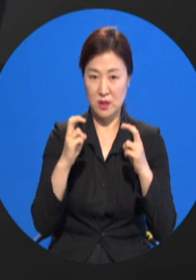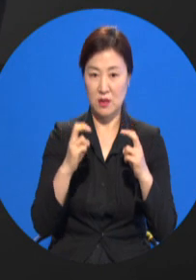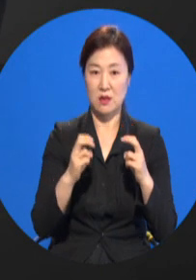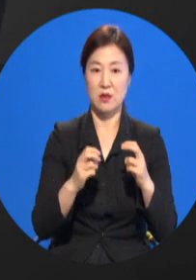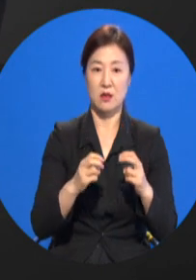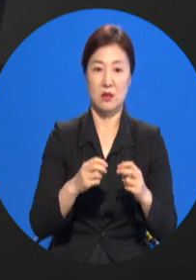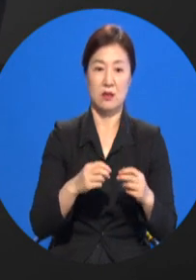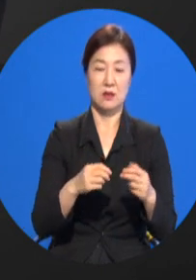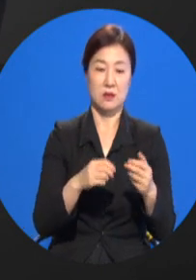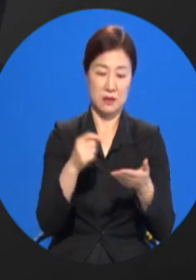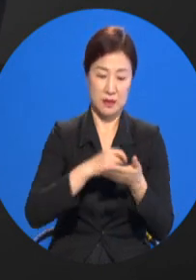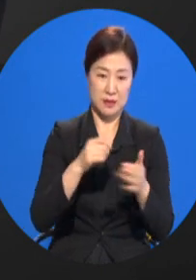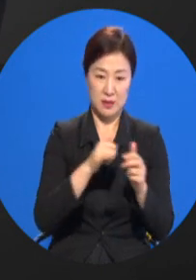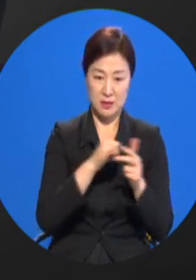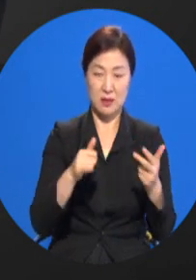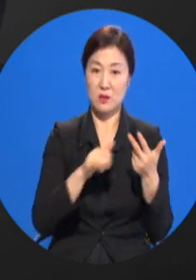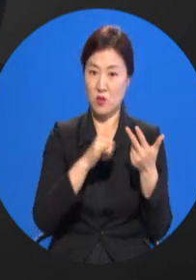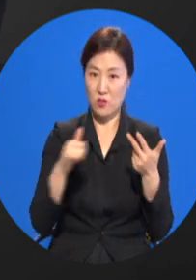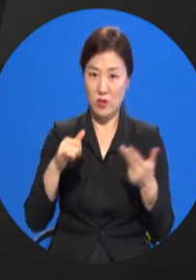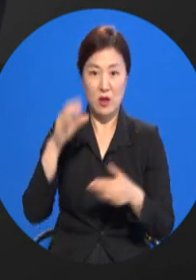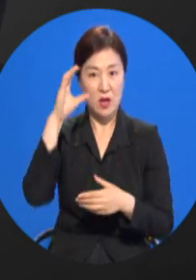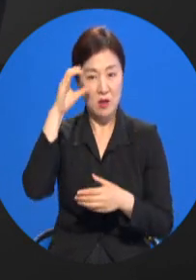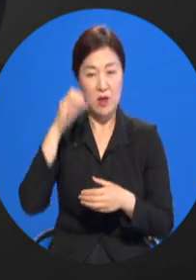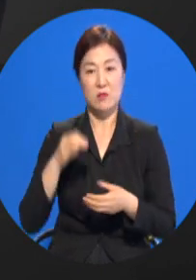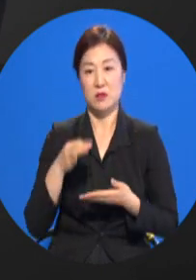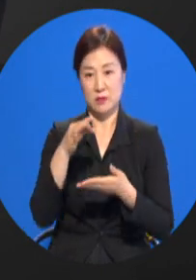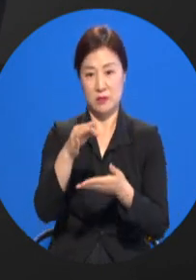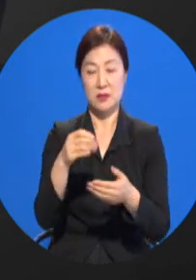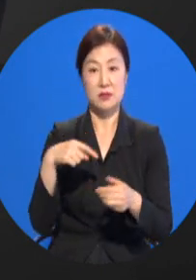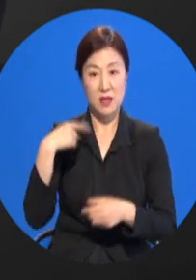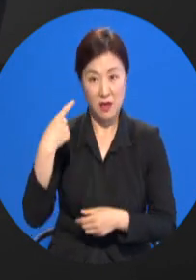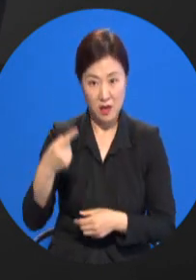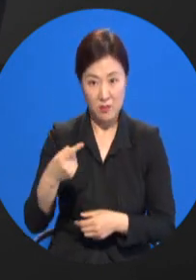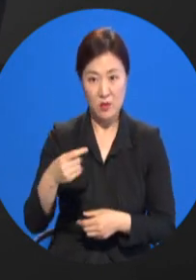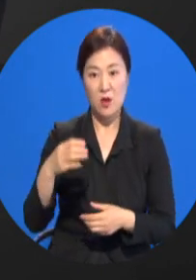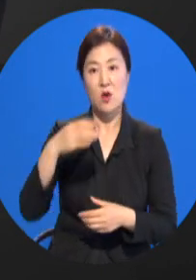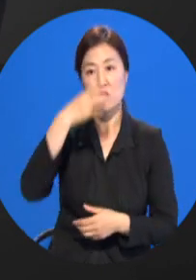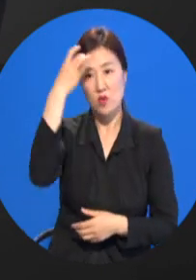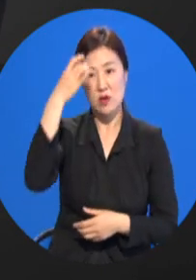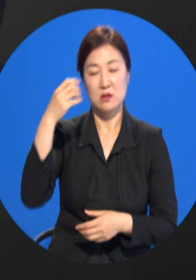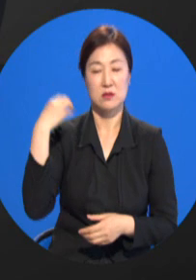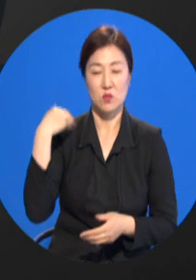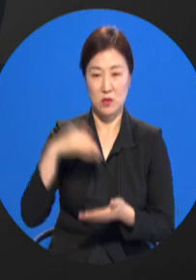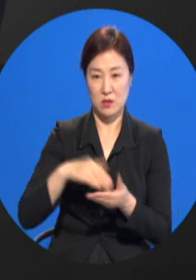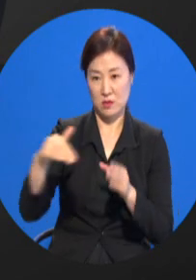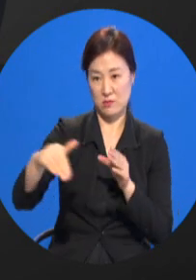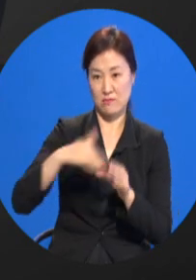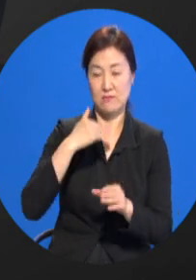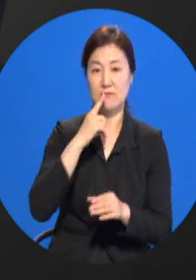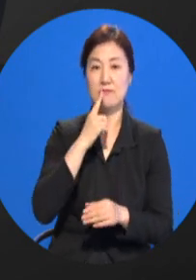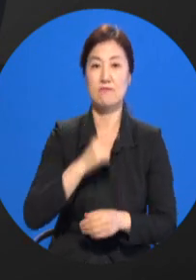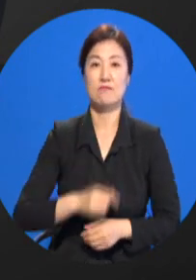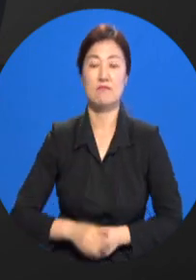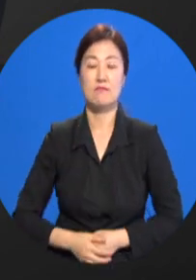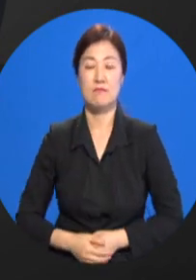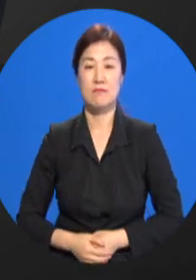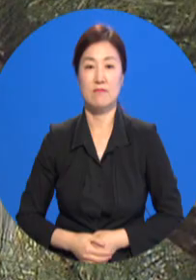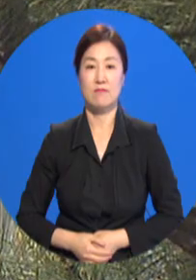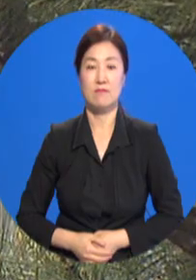기자 7명과 인턴 기자의 인건비로 지급한 다음 후원비 명목으로 다시 돌려받았던 것으로